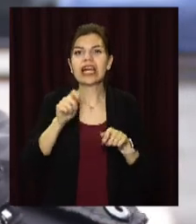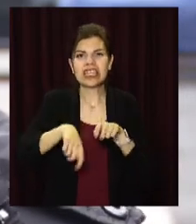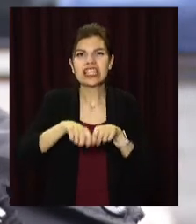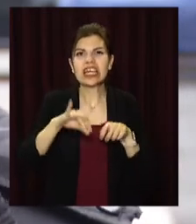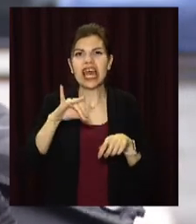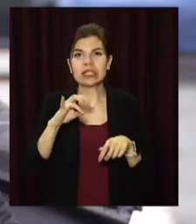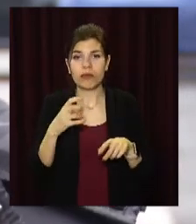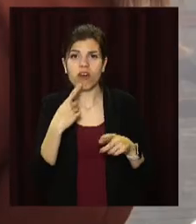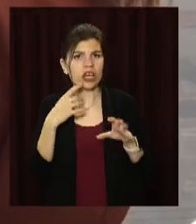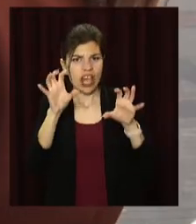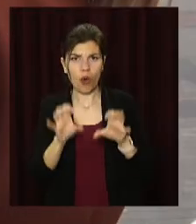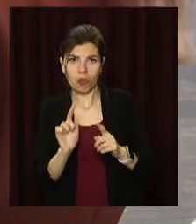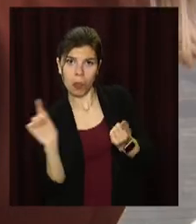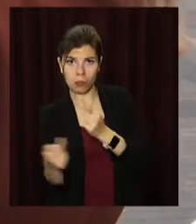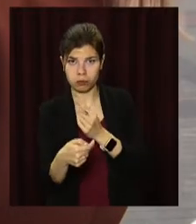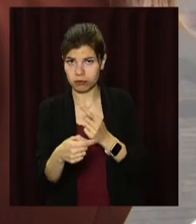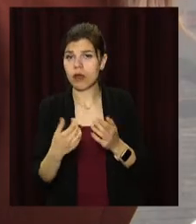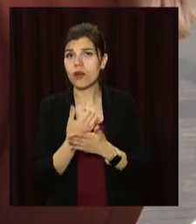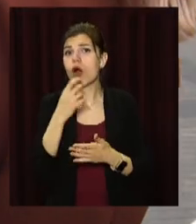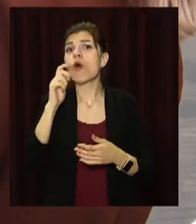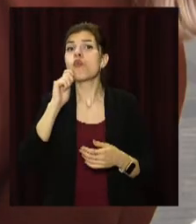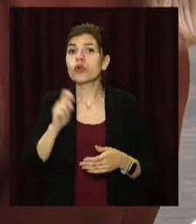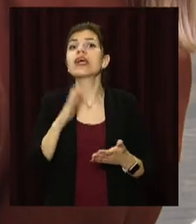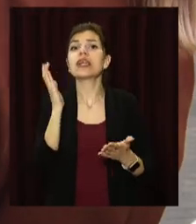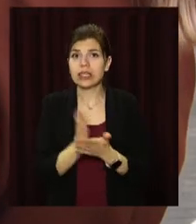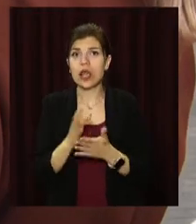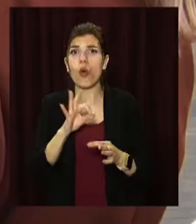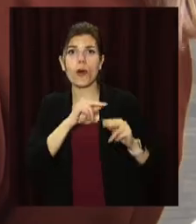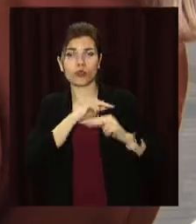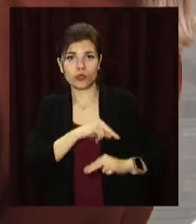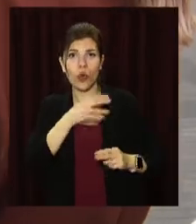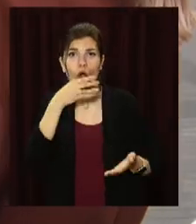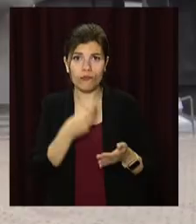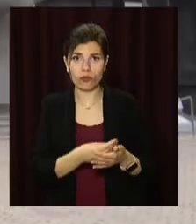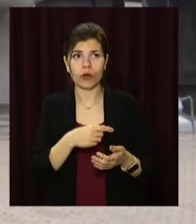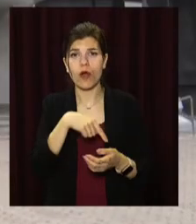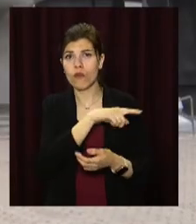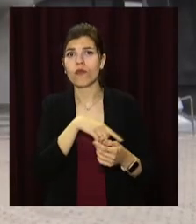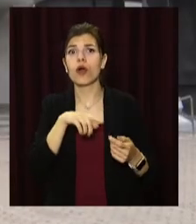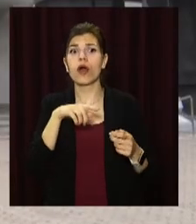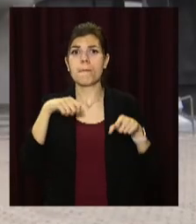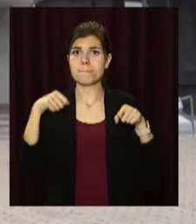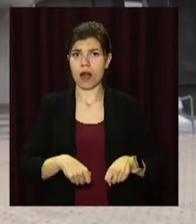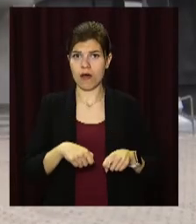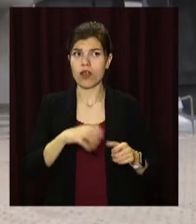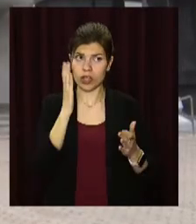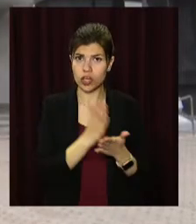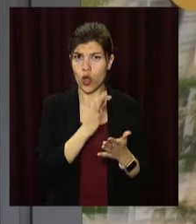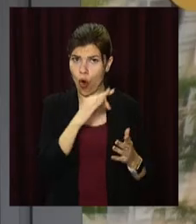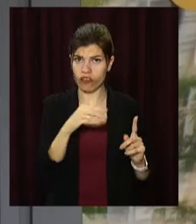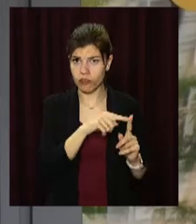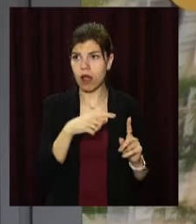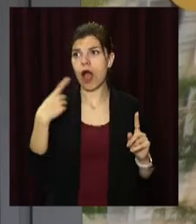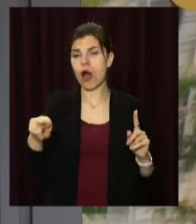в обхід закону. Адже в Україні існує Державна служба з питань праці, і вони мають такі ж повноваження, які в міськраді